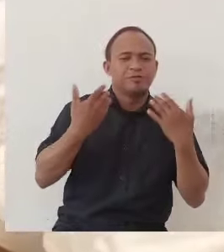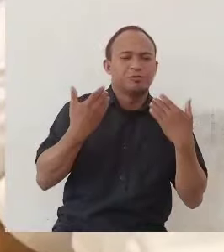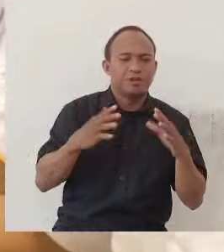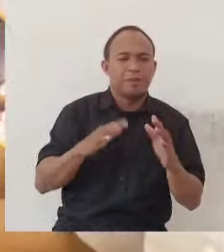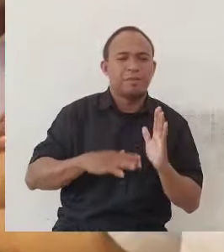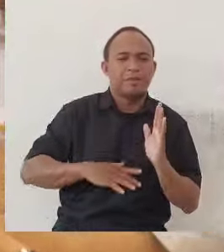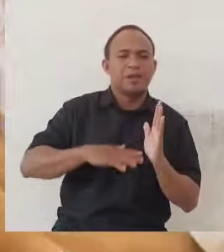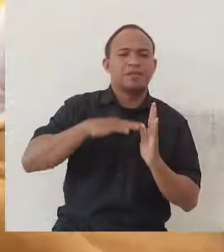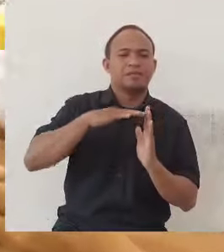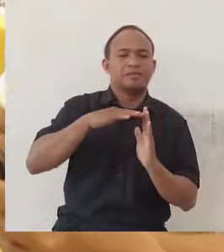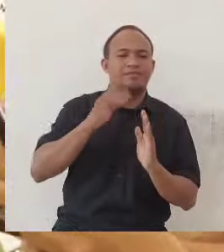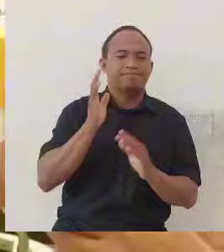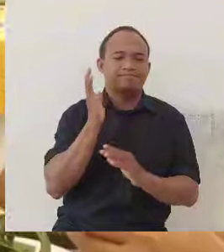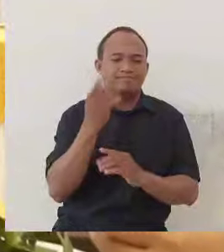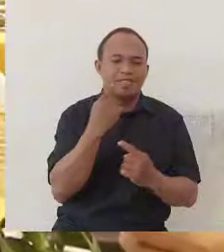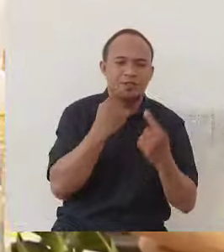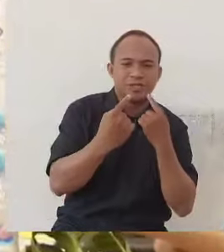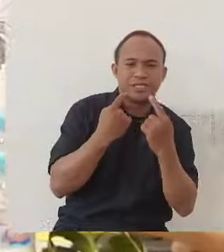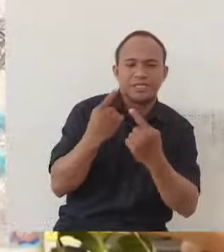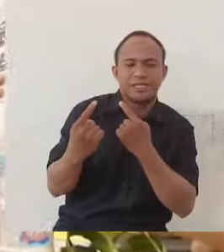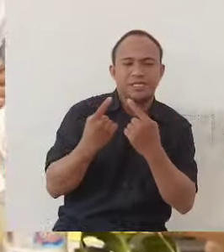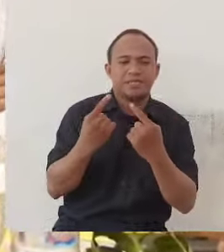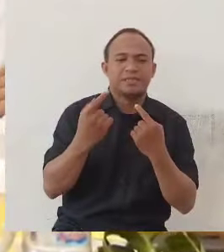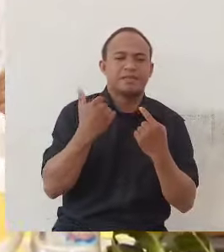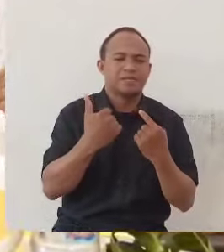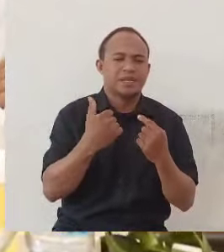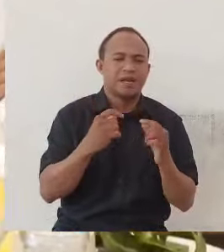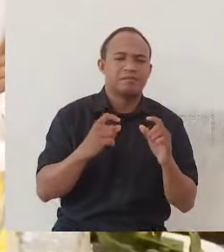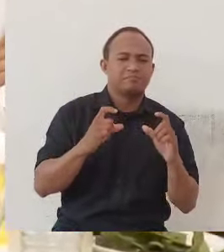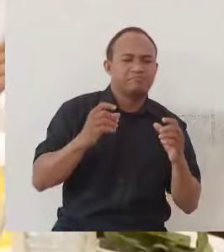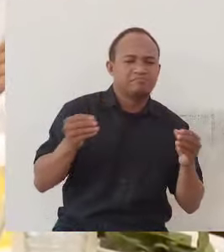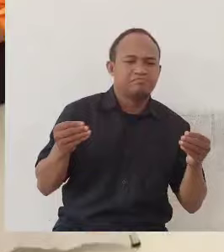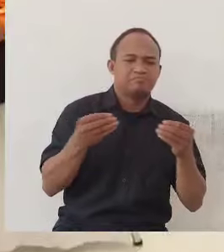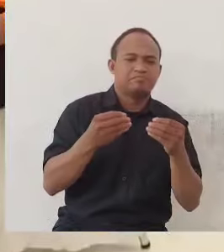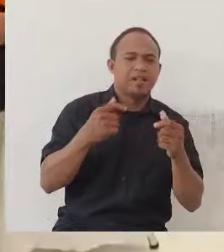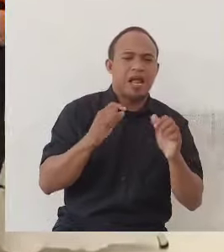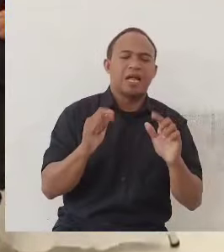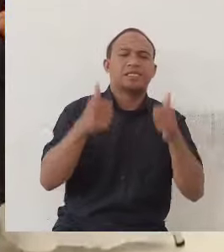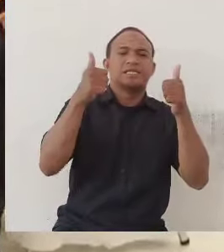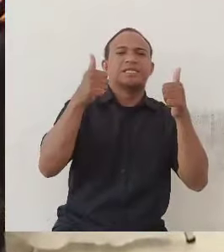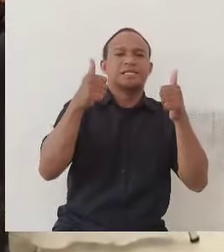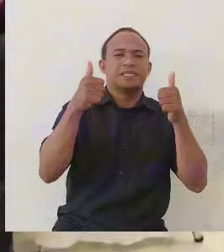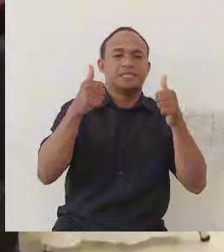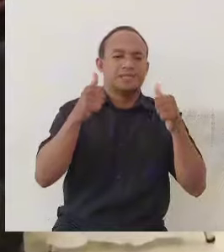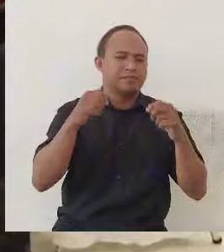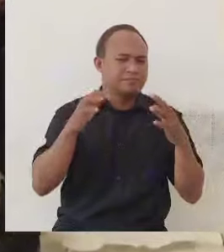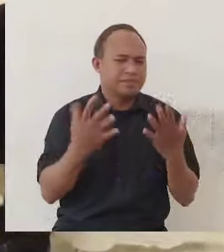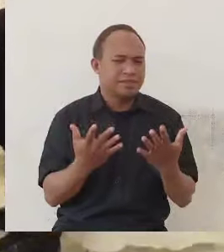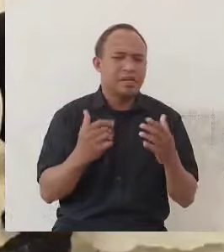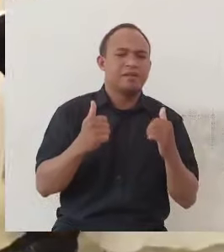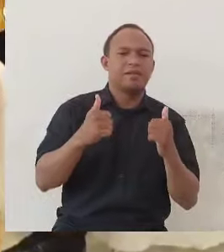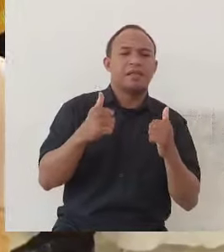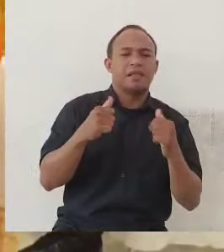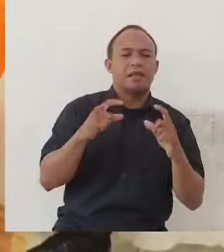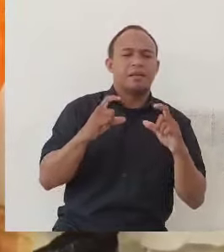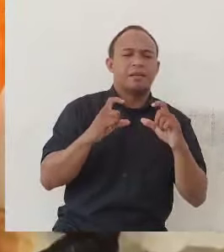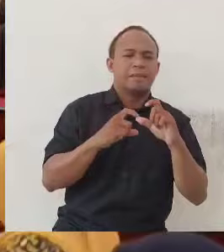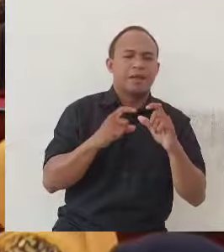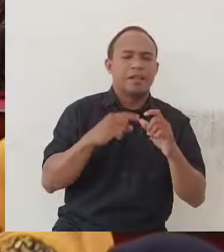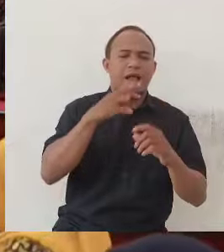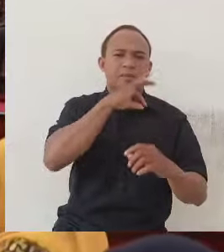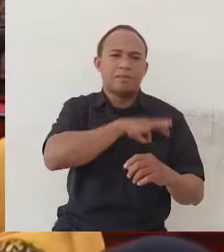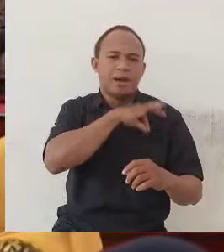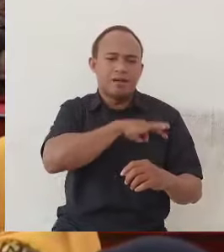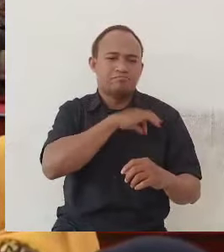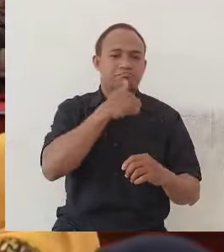air sebagai pengendali banjir, penyedia air baku, sumber air irigasi, dan penghasil energi listrik. Meskipun